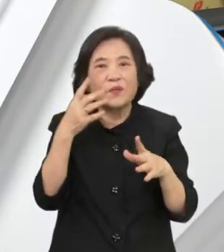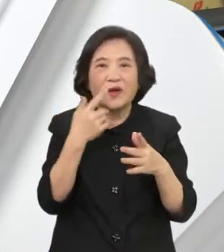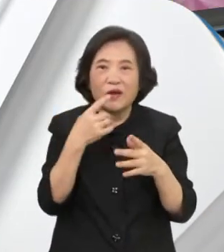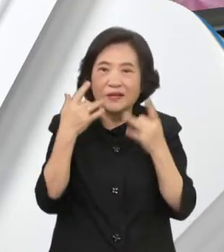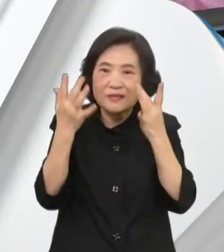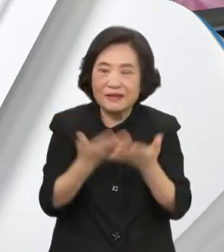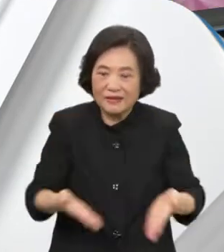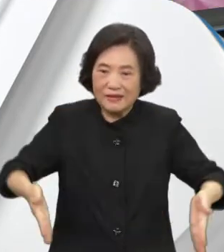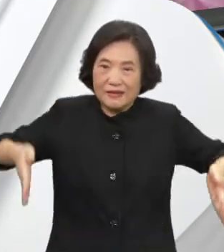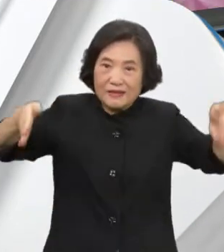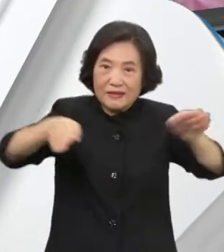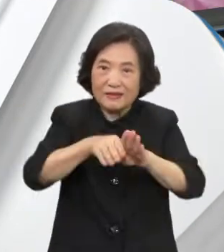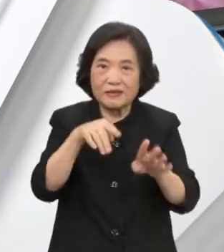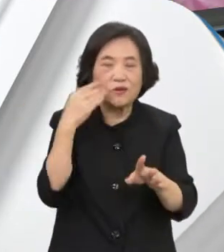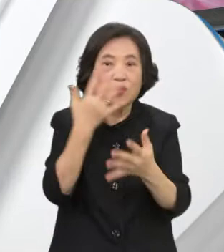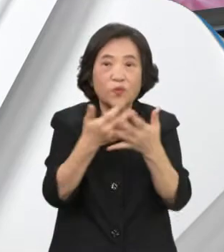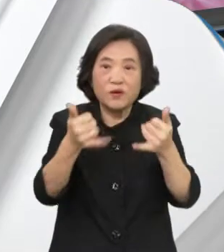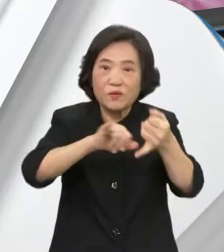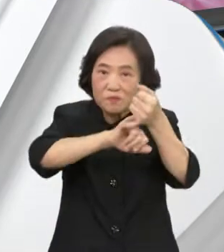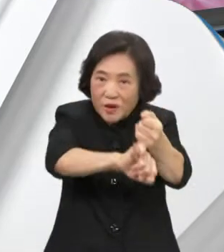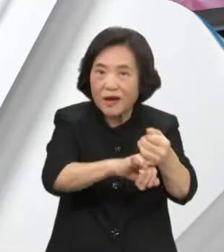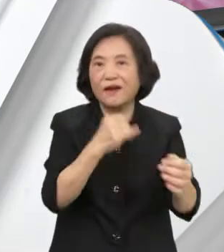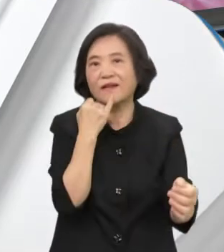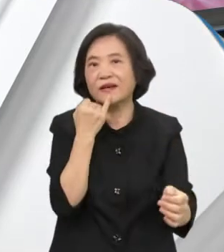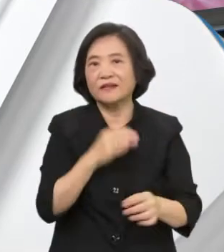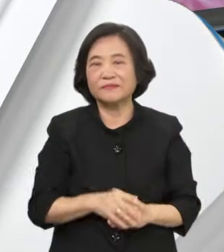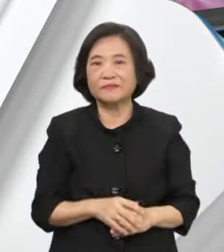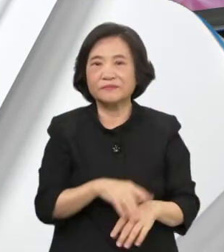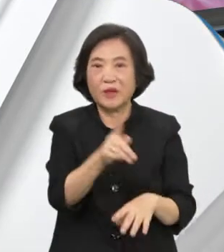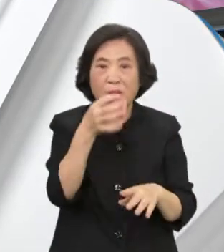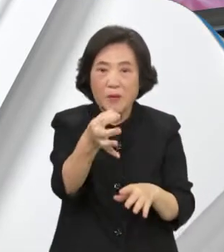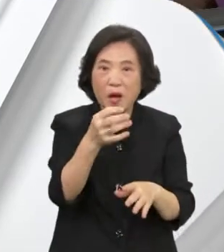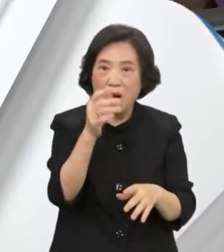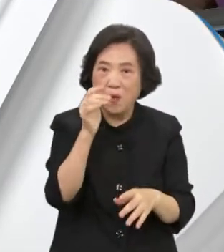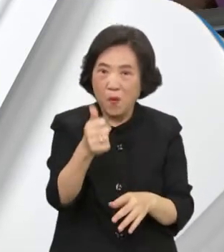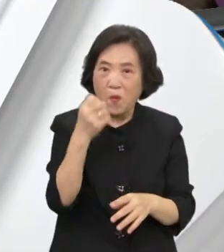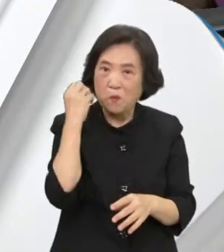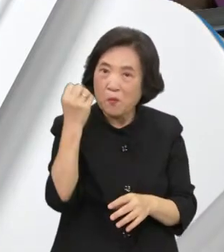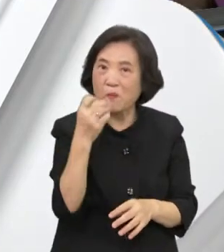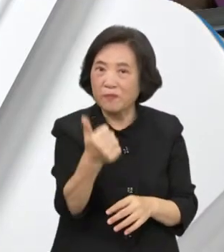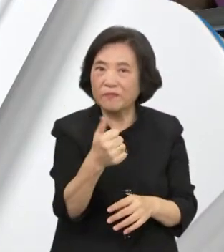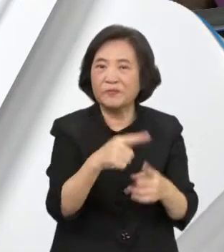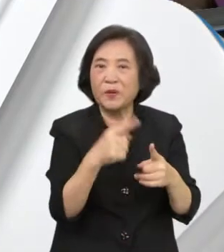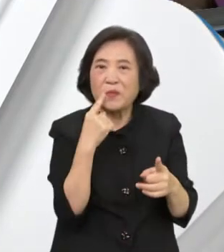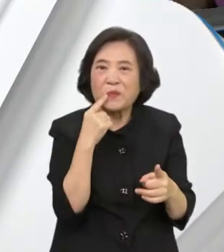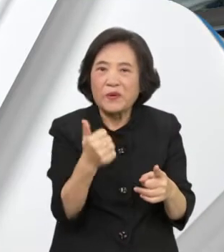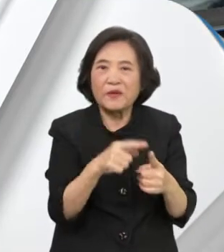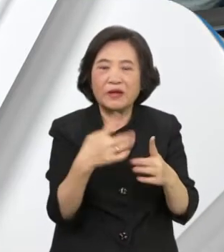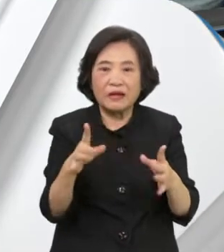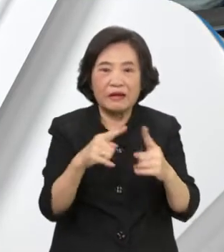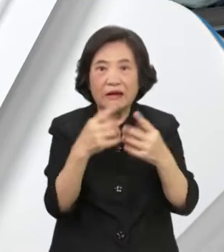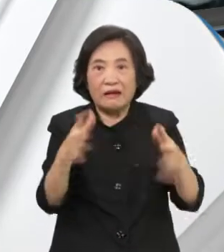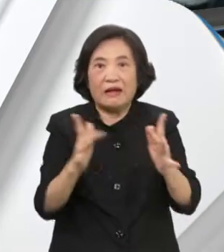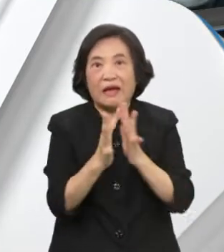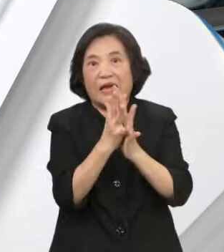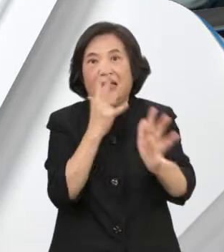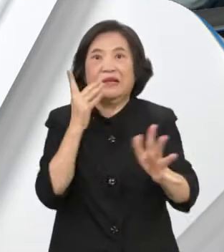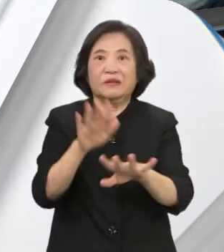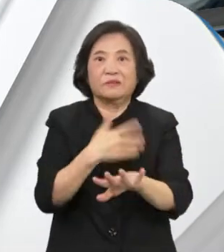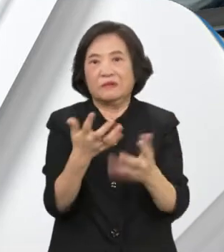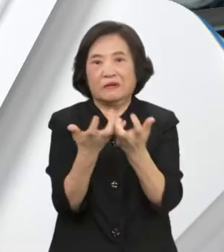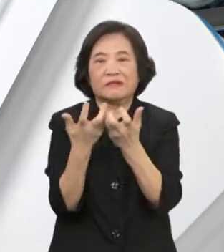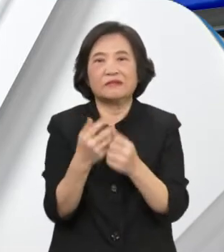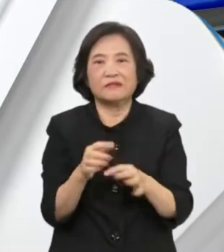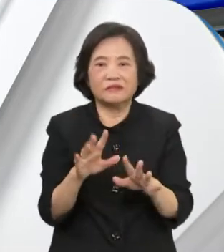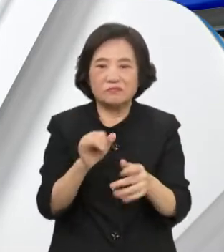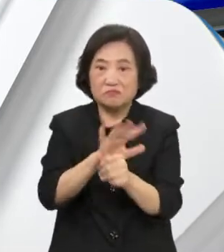本乡亲朋友都不下透过苗路所在主文，唔但想买一朵彩地气气的青菜果子，也唔是